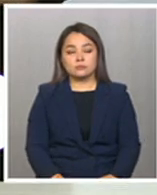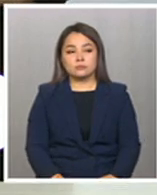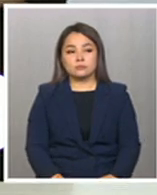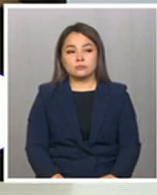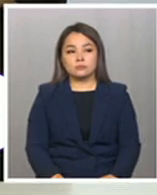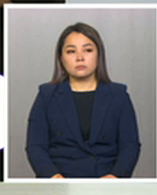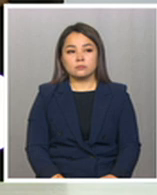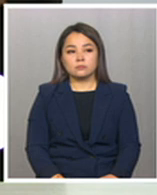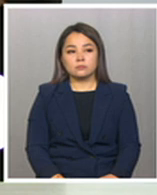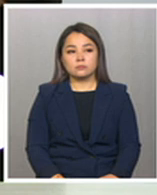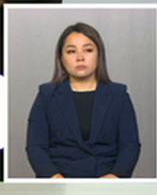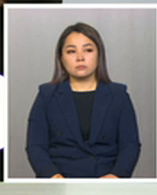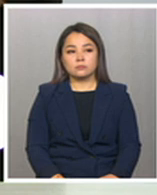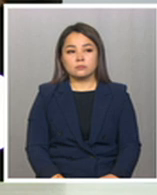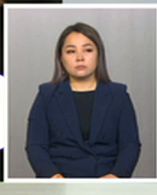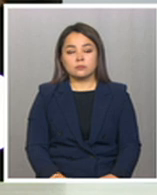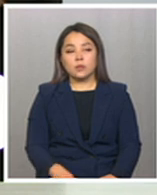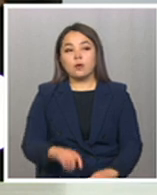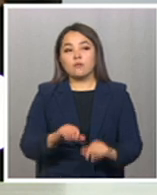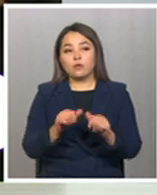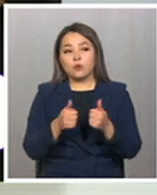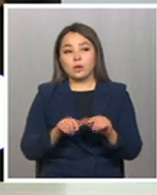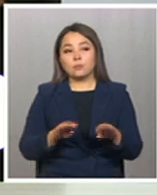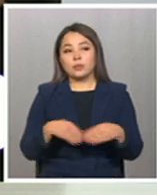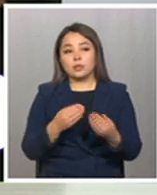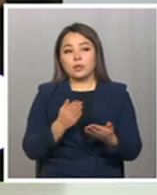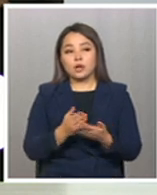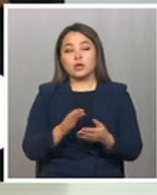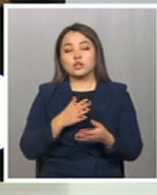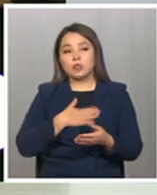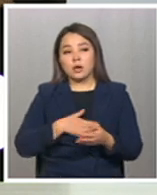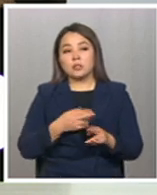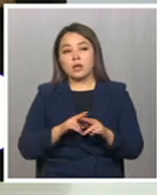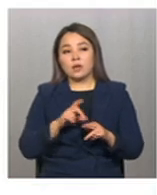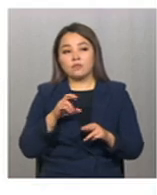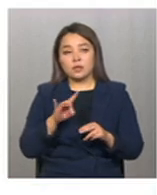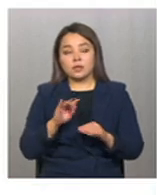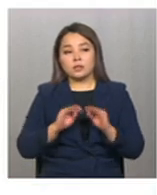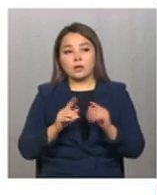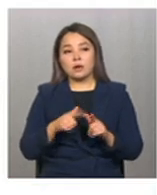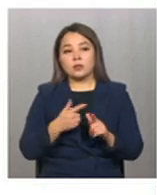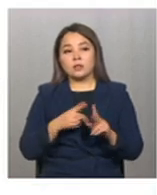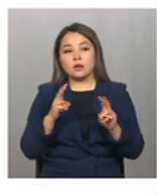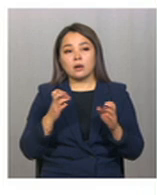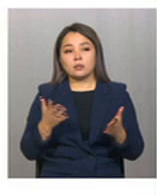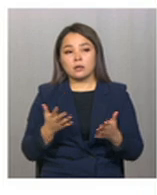Келесі тапсырма. Формулалары берілген жай эфирлерді атаңыздар.